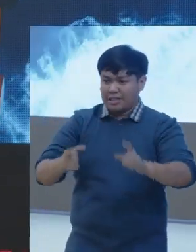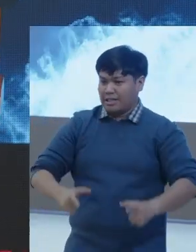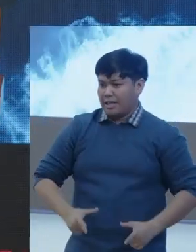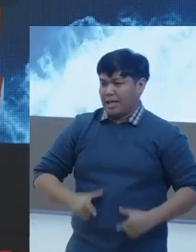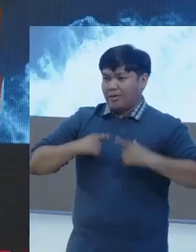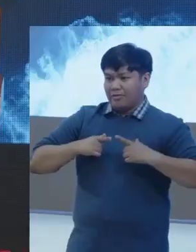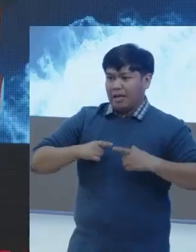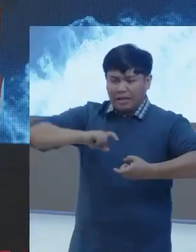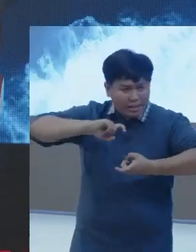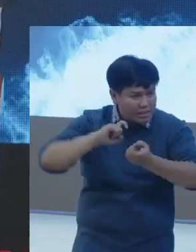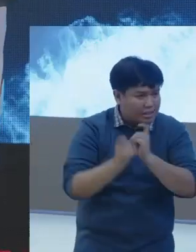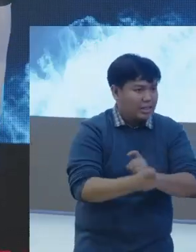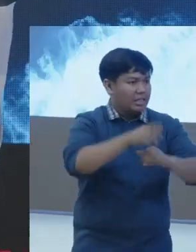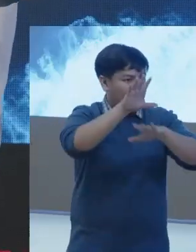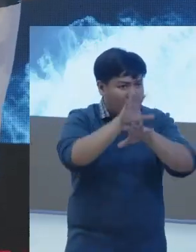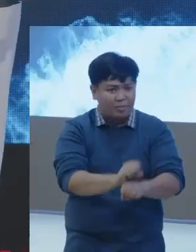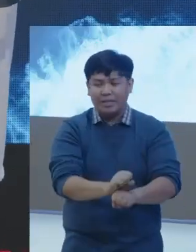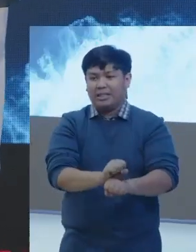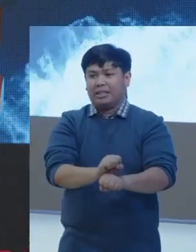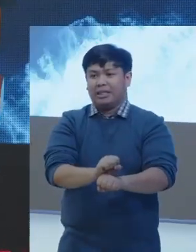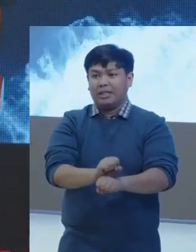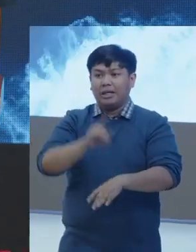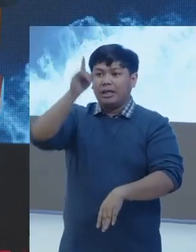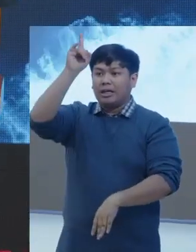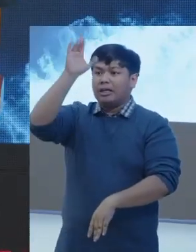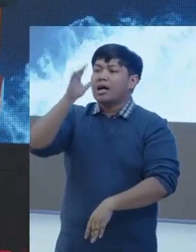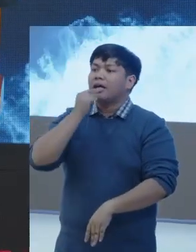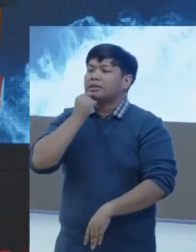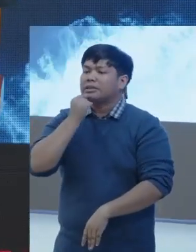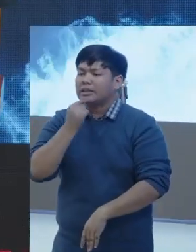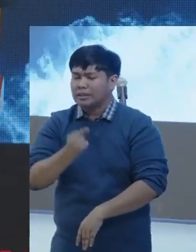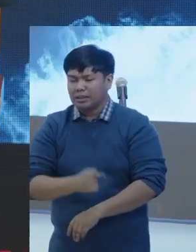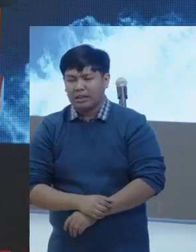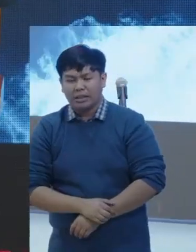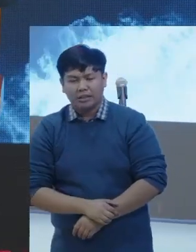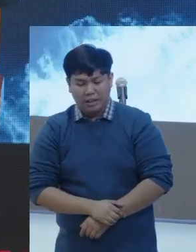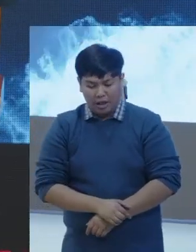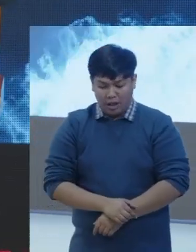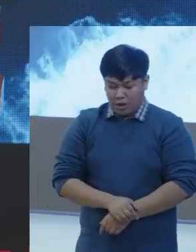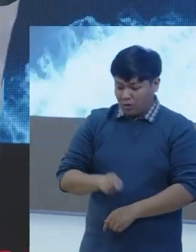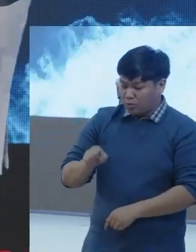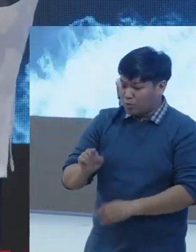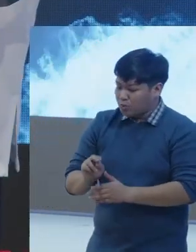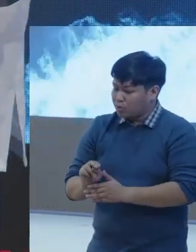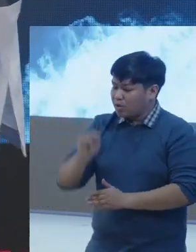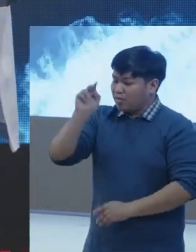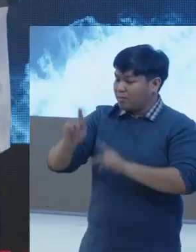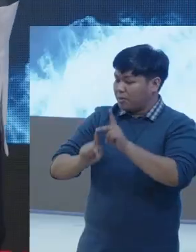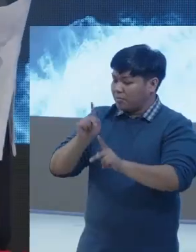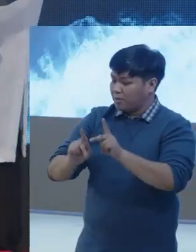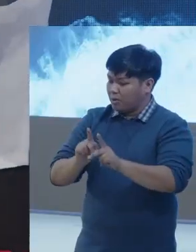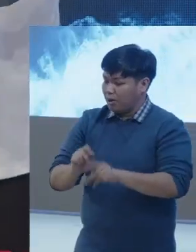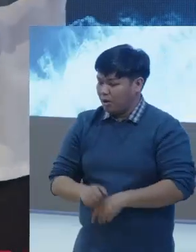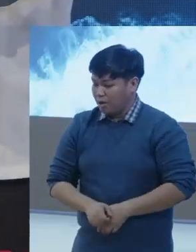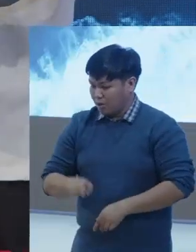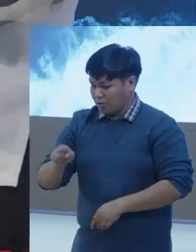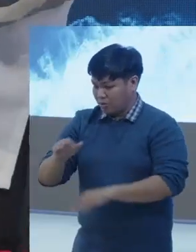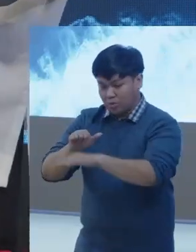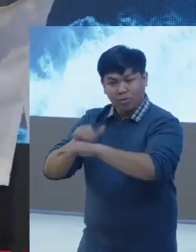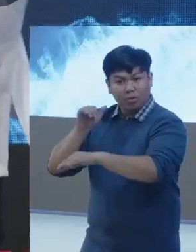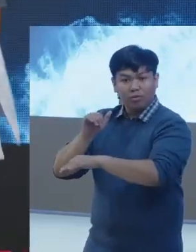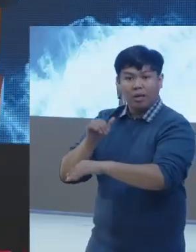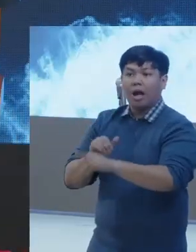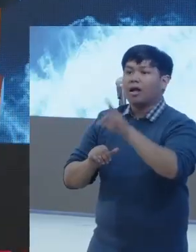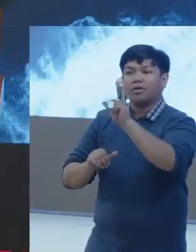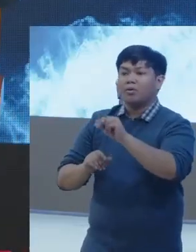sila ay pinatawad ng Diyos. Hindi dahil pinatawad lang sila ng basta-basta, hindi. Dahil